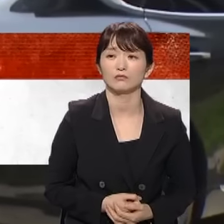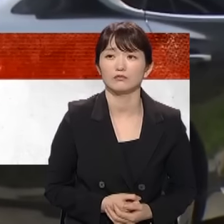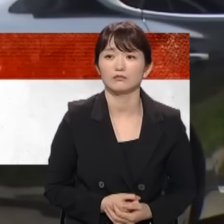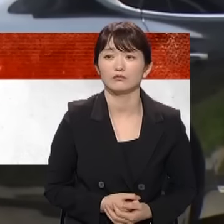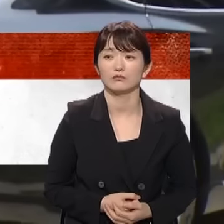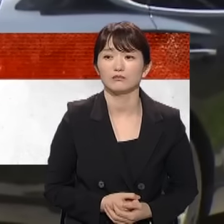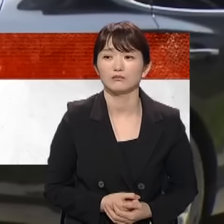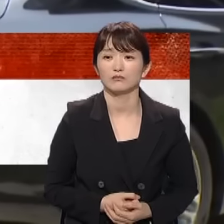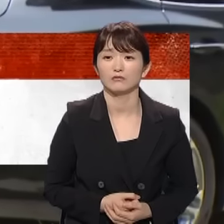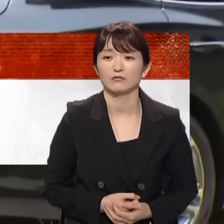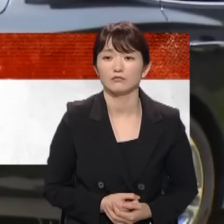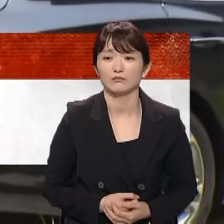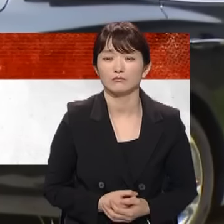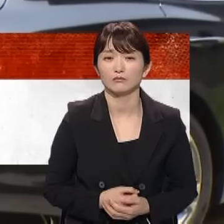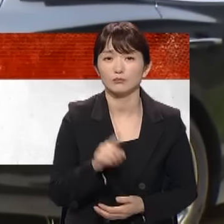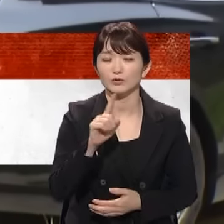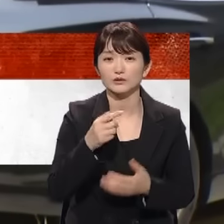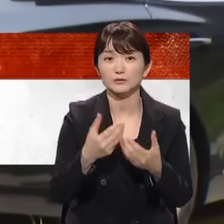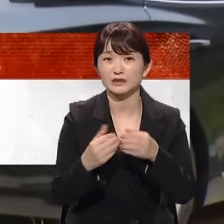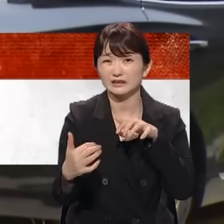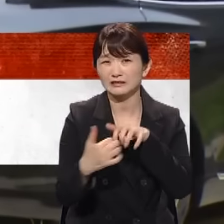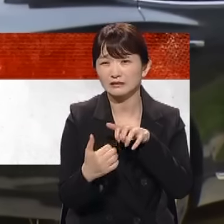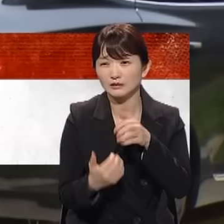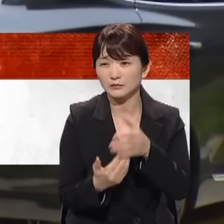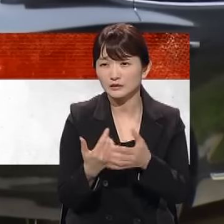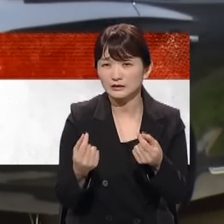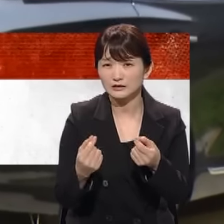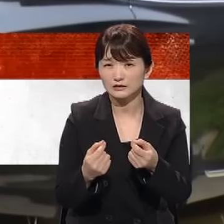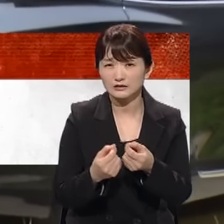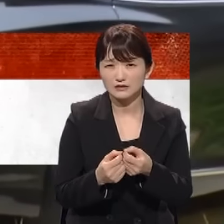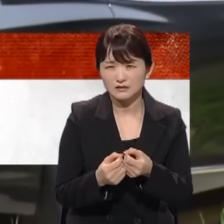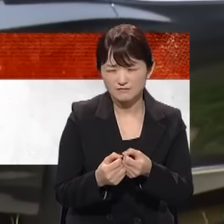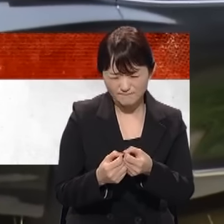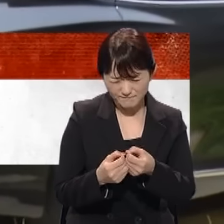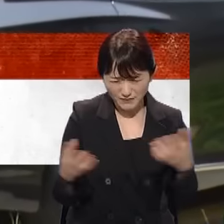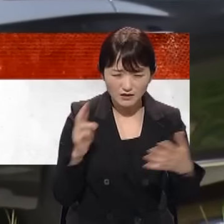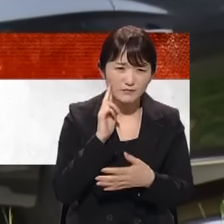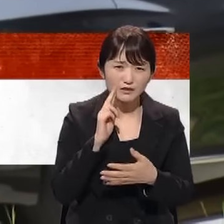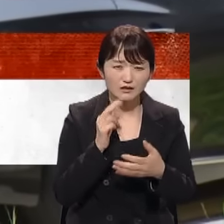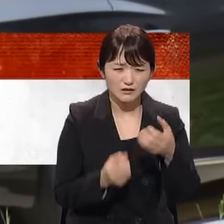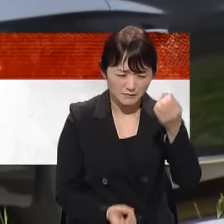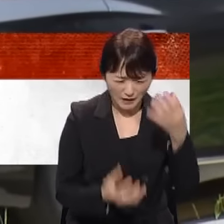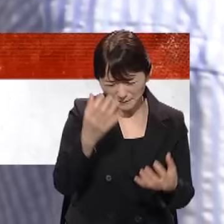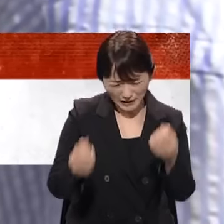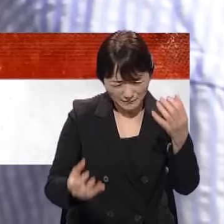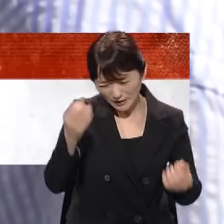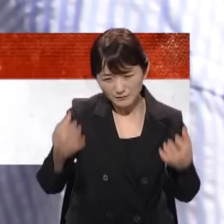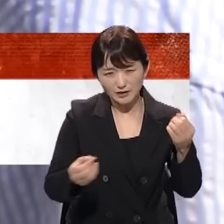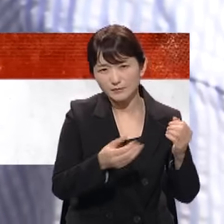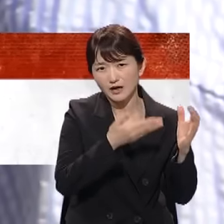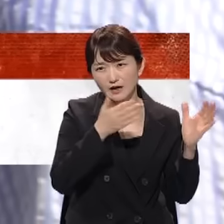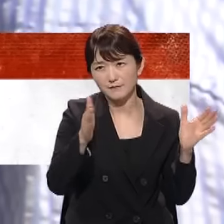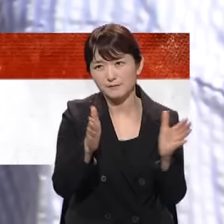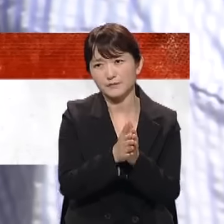상당히 전쟁이 일어난 것처럼 심한 폭발 소리가 났어요. 그것도 연쇄적으로 많이.